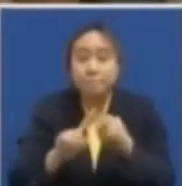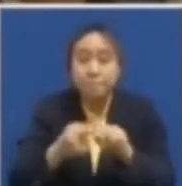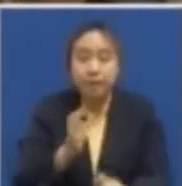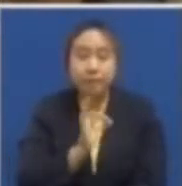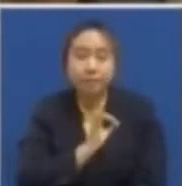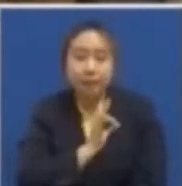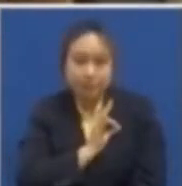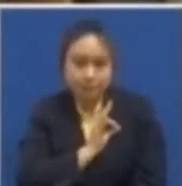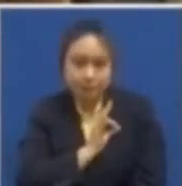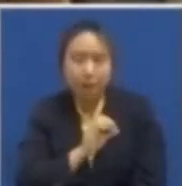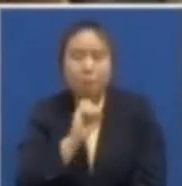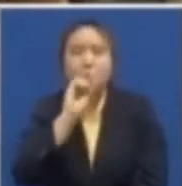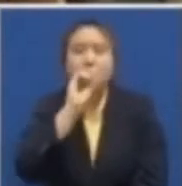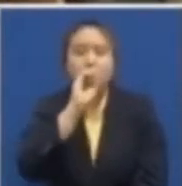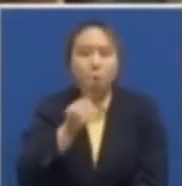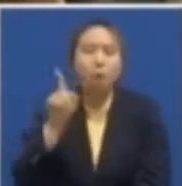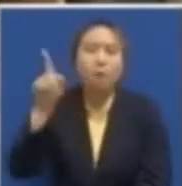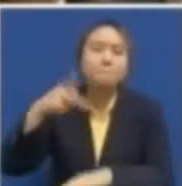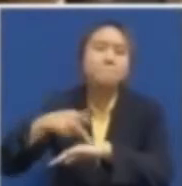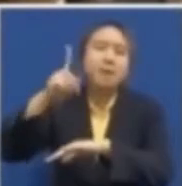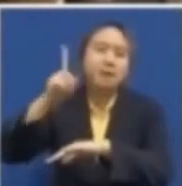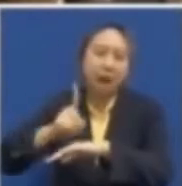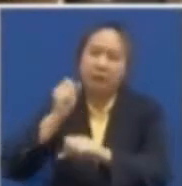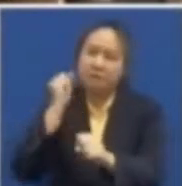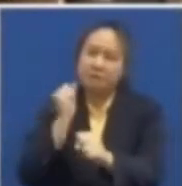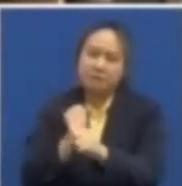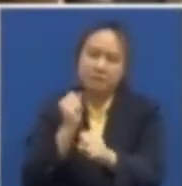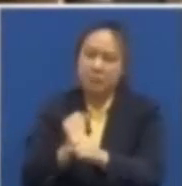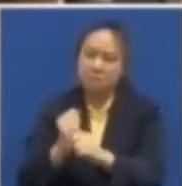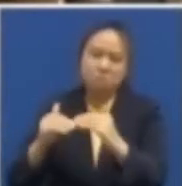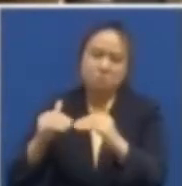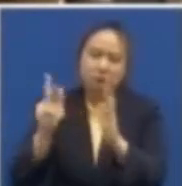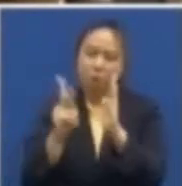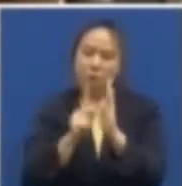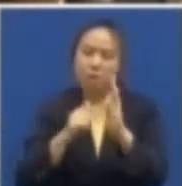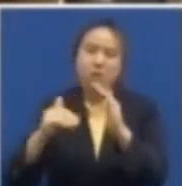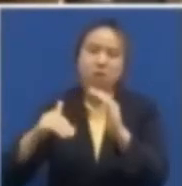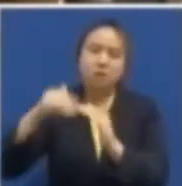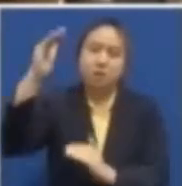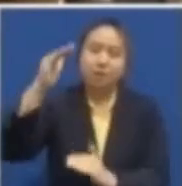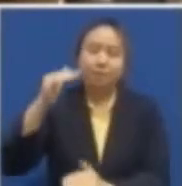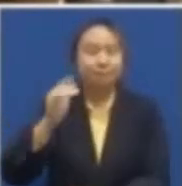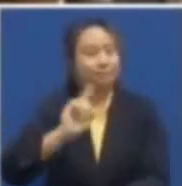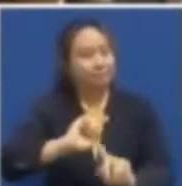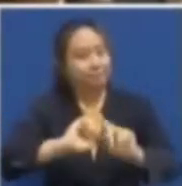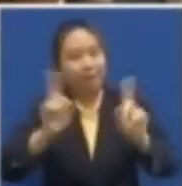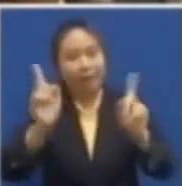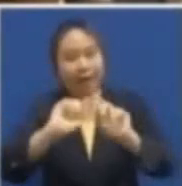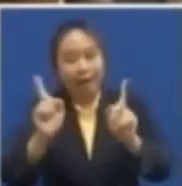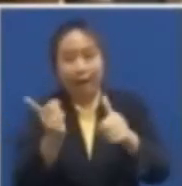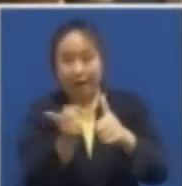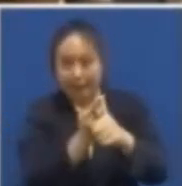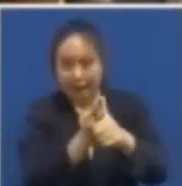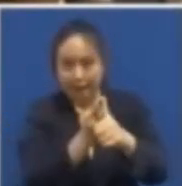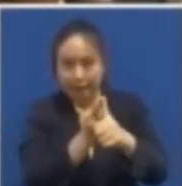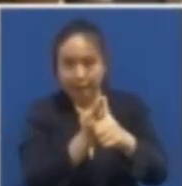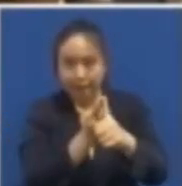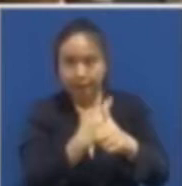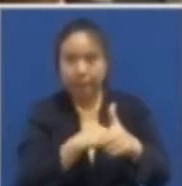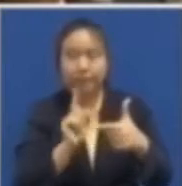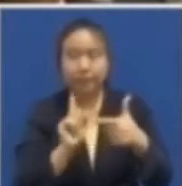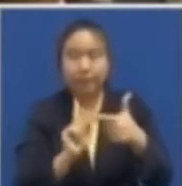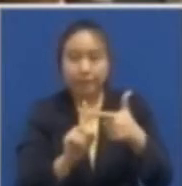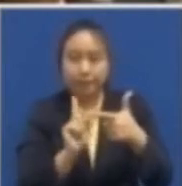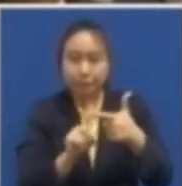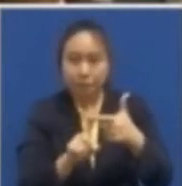ล่าวอ้างว่าท่านประธานทำเกินไปกว่าข้อบังคับนั้นไม่เป็นความจริงนะครับนี่เป็นประเด็นแรกครับประเด็นที่สอง